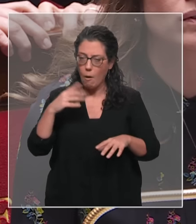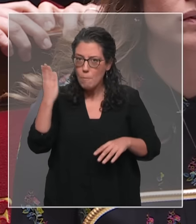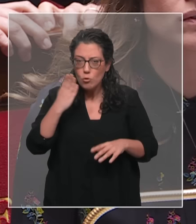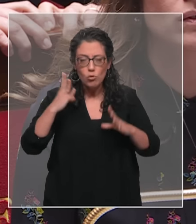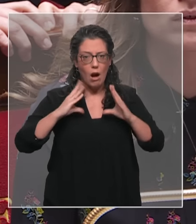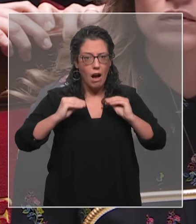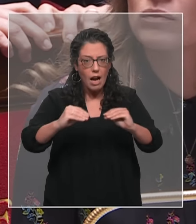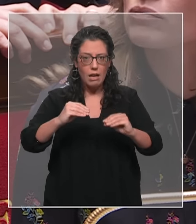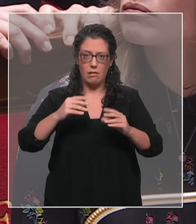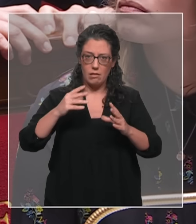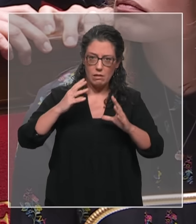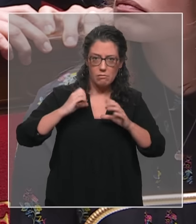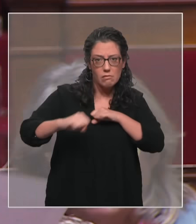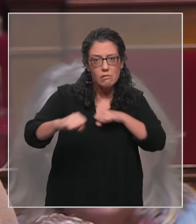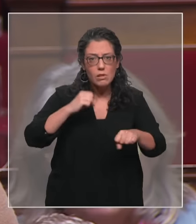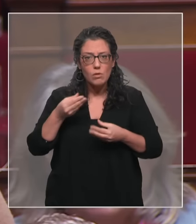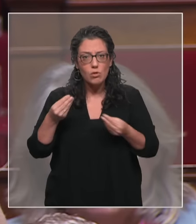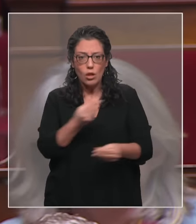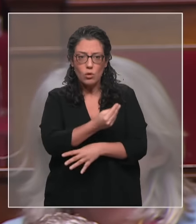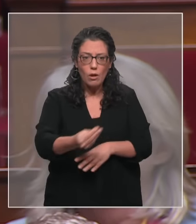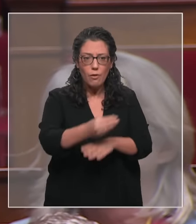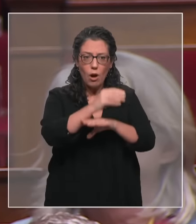vie apaisé pour leurs enfants. Je vous remercie.